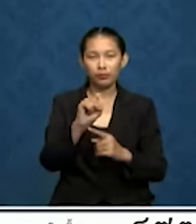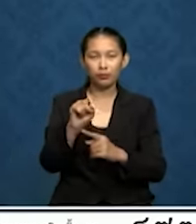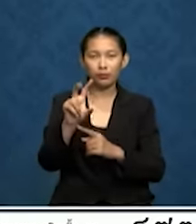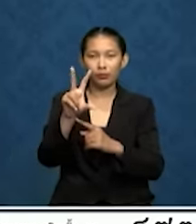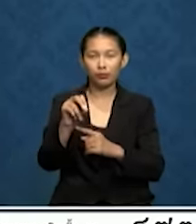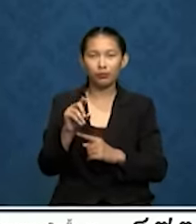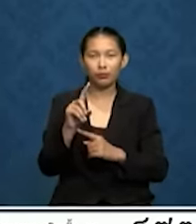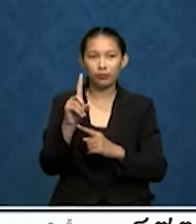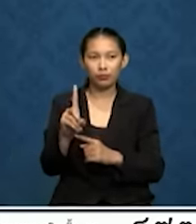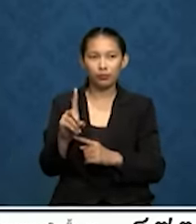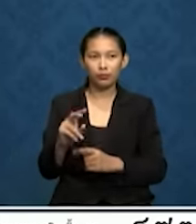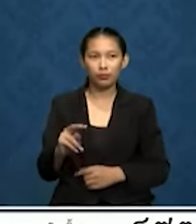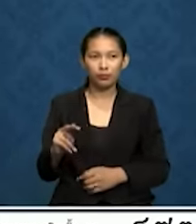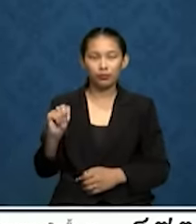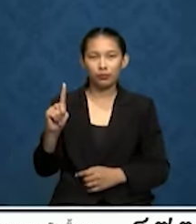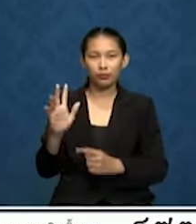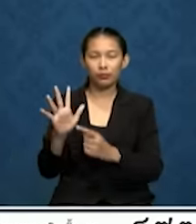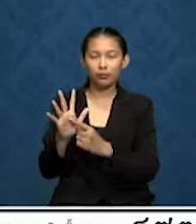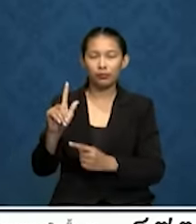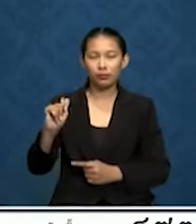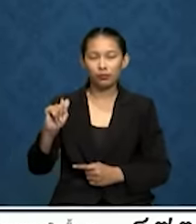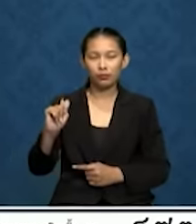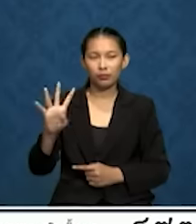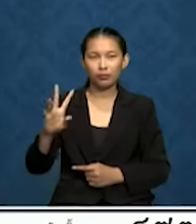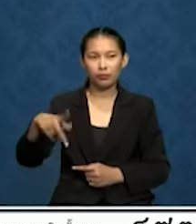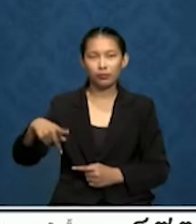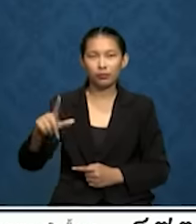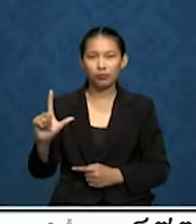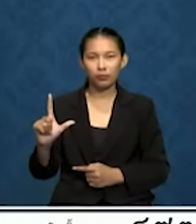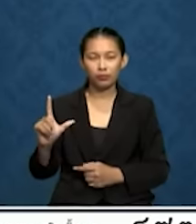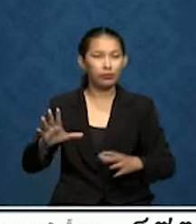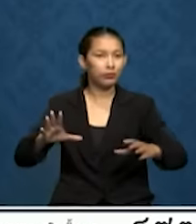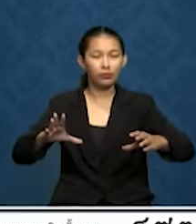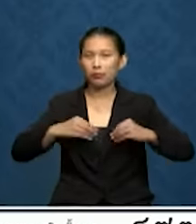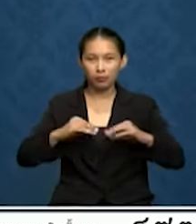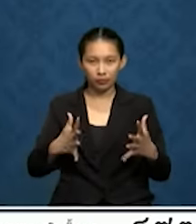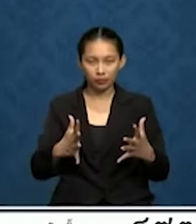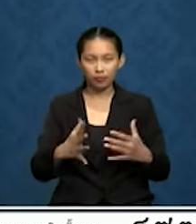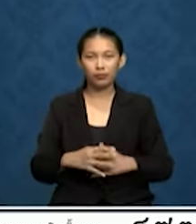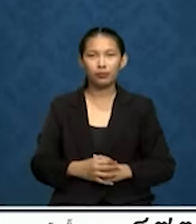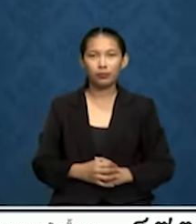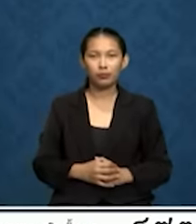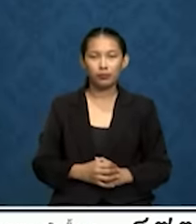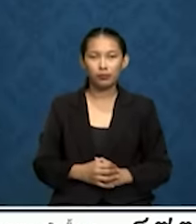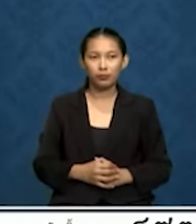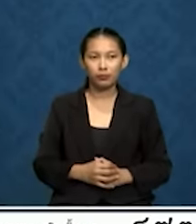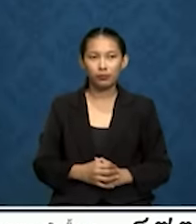131นายณัฐพลโตวิจักชัยกุล ไม่เห็นชอบครับ